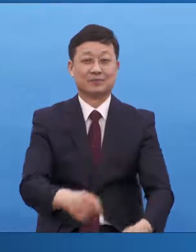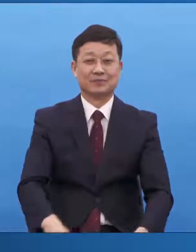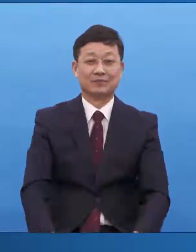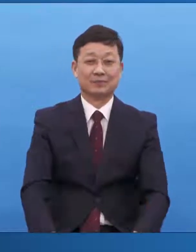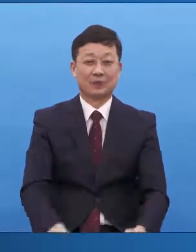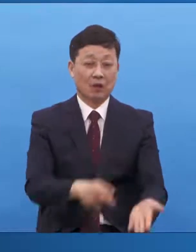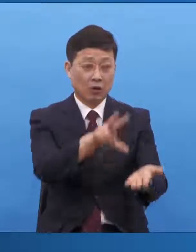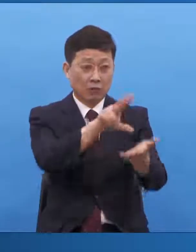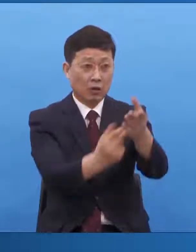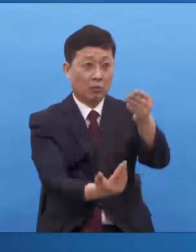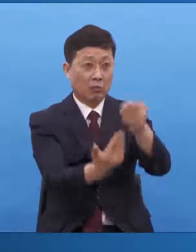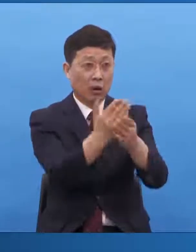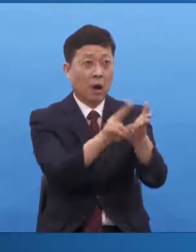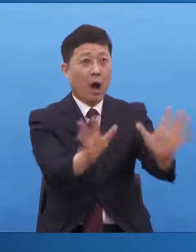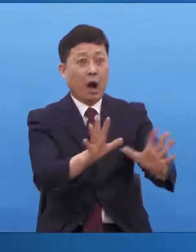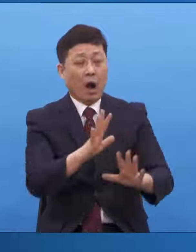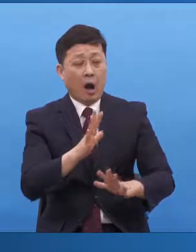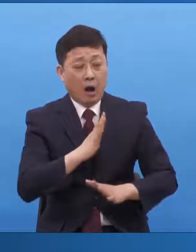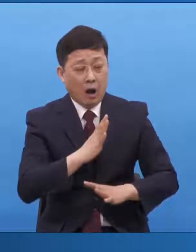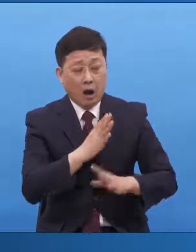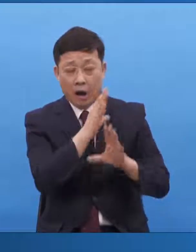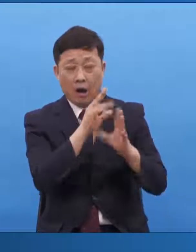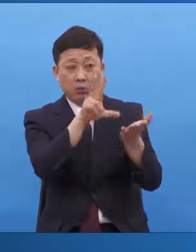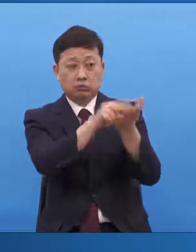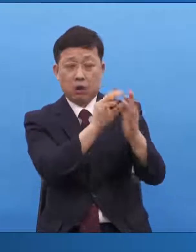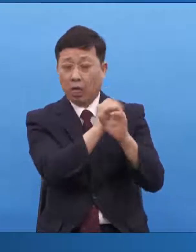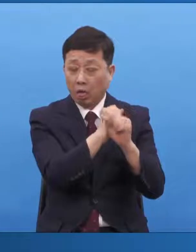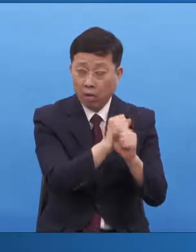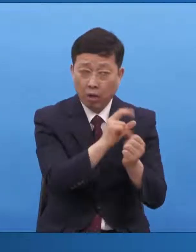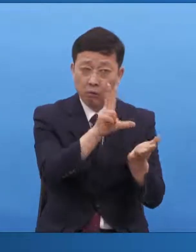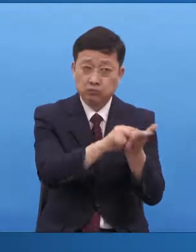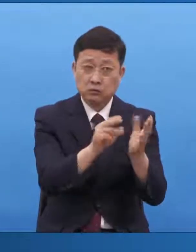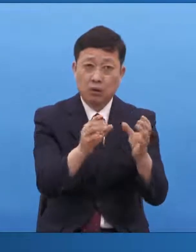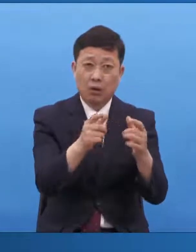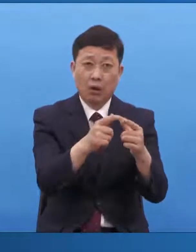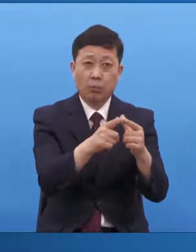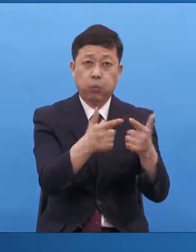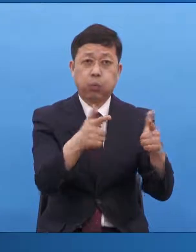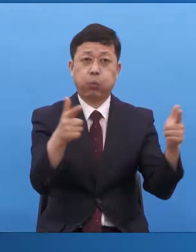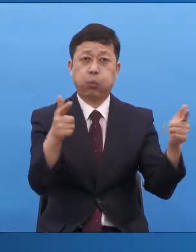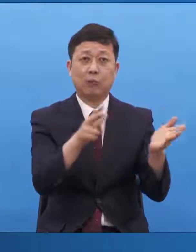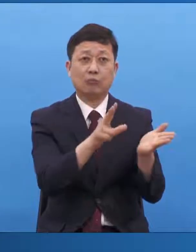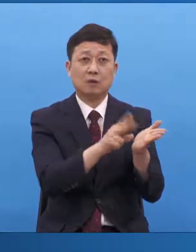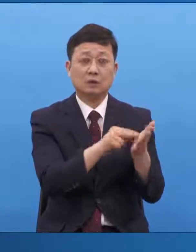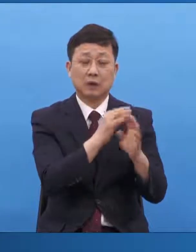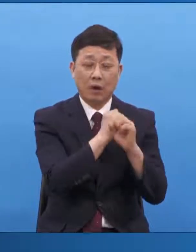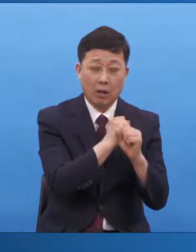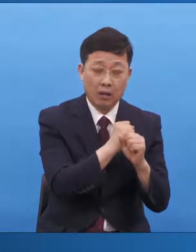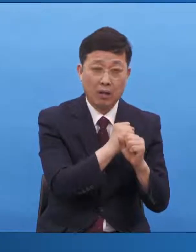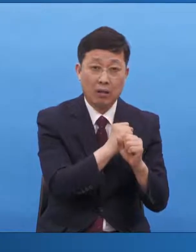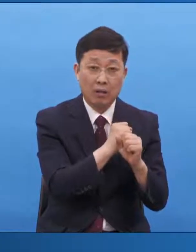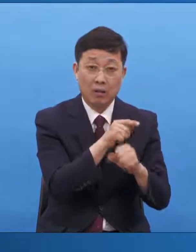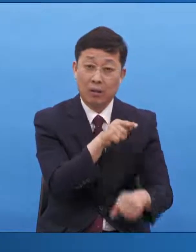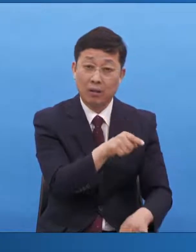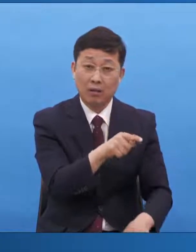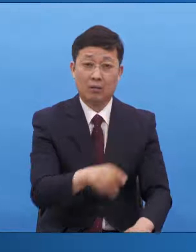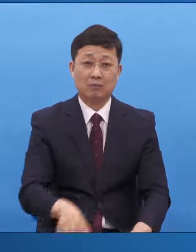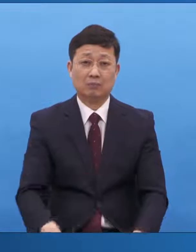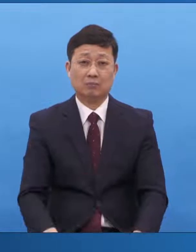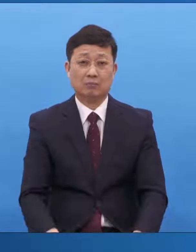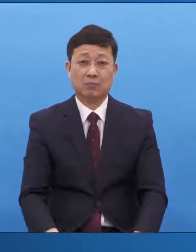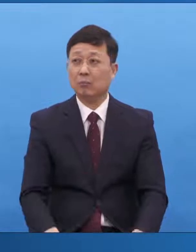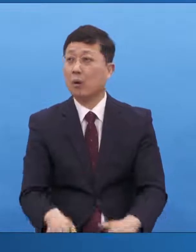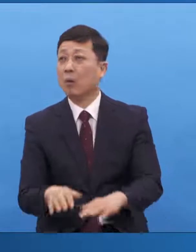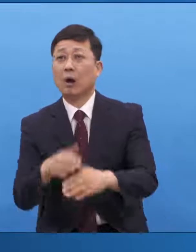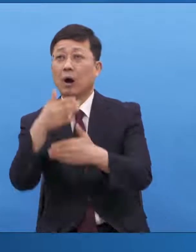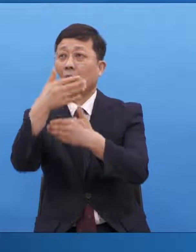문제 오면 문제 속으로 들어가 보는 거 뭐. 문제 더 만들어낸다니까. Then when problems come, you crawl into that problem, you cause 그러대요. more problems. That's what 왜냐, happens. 왜냐 답이